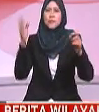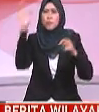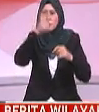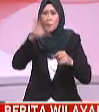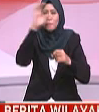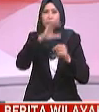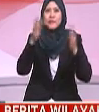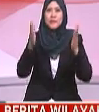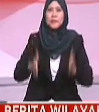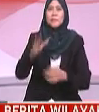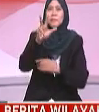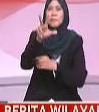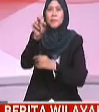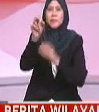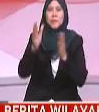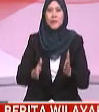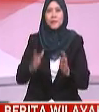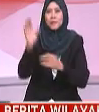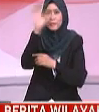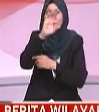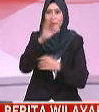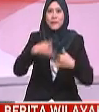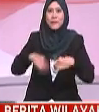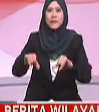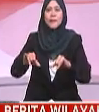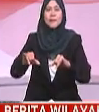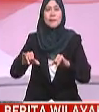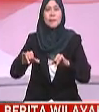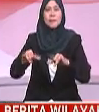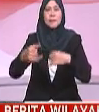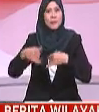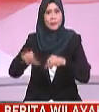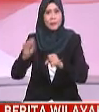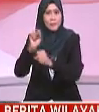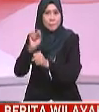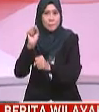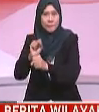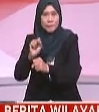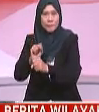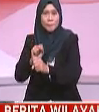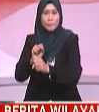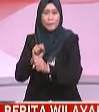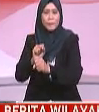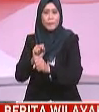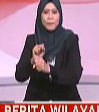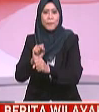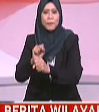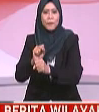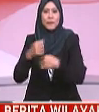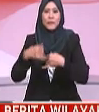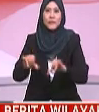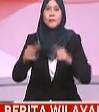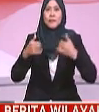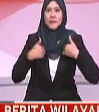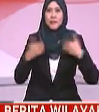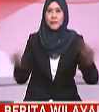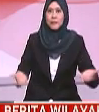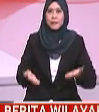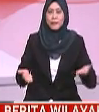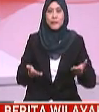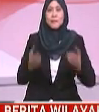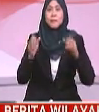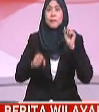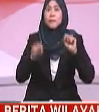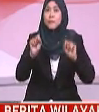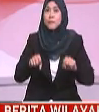orang maybe, tapi kita mencari yang masih hidup dan masih bekerja ya, dan masih masih ada di sini di mana kita